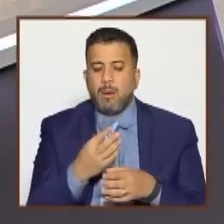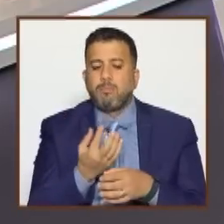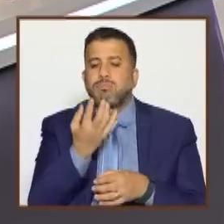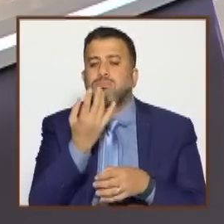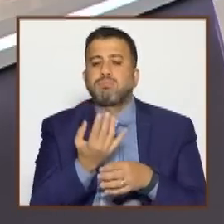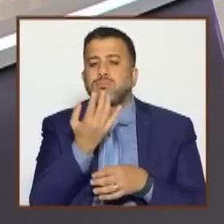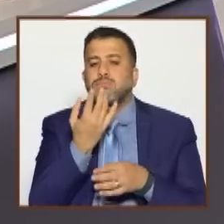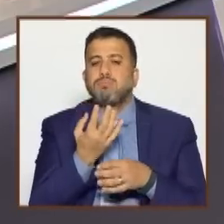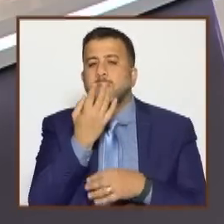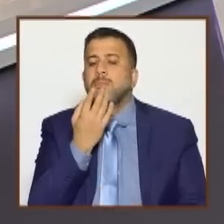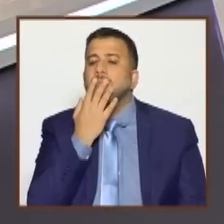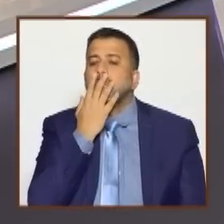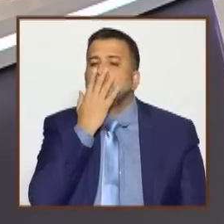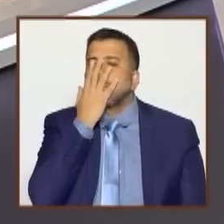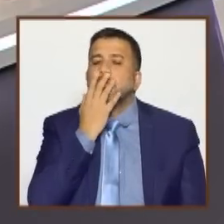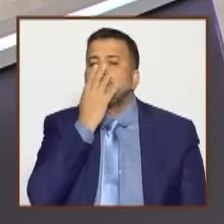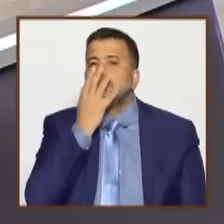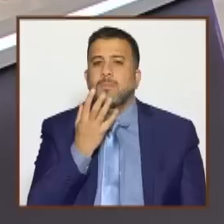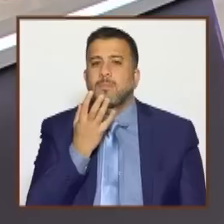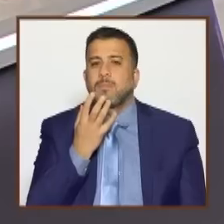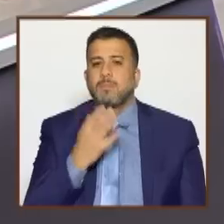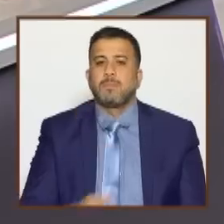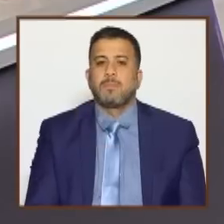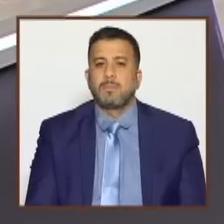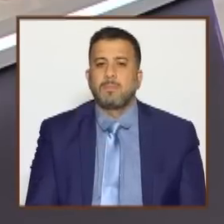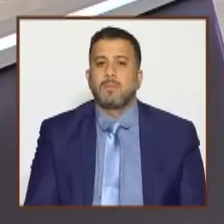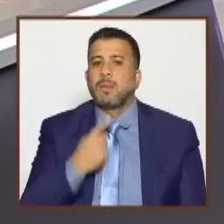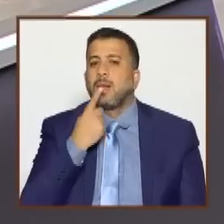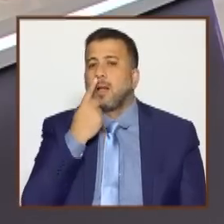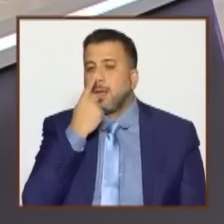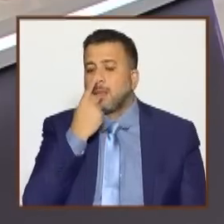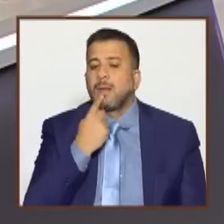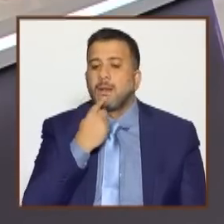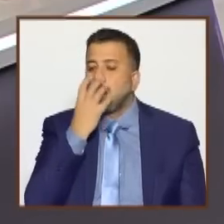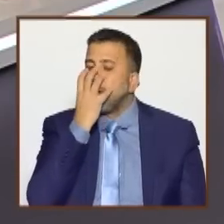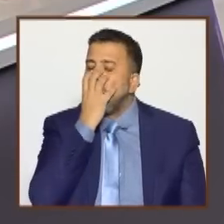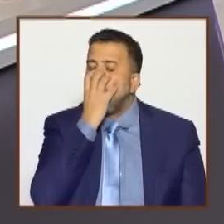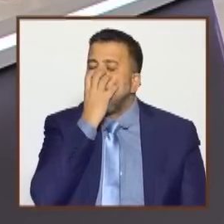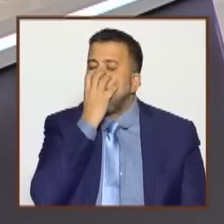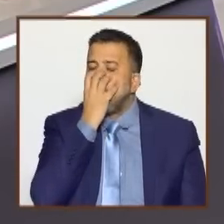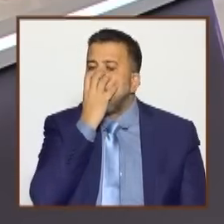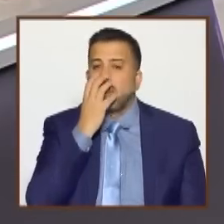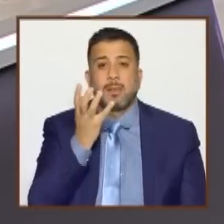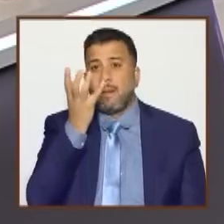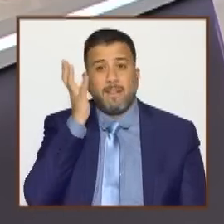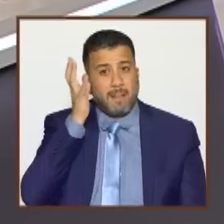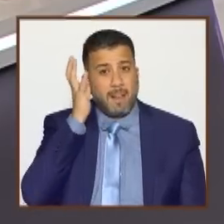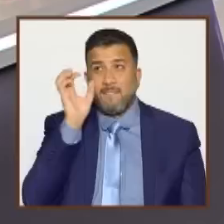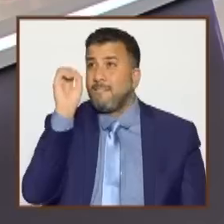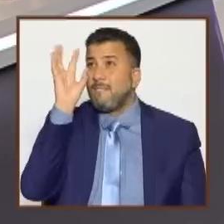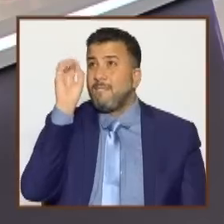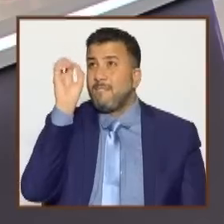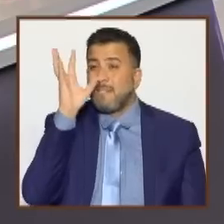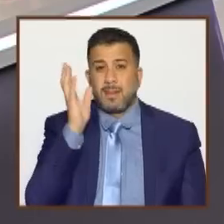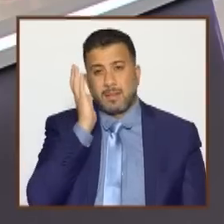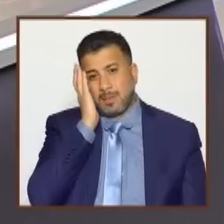بخار وينلبس زي الماسك في ما بين الأنف والفم. الحين هو ينام بعد الفجر،